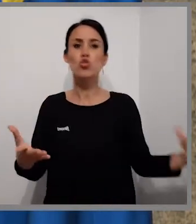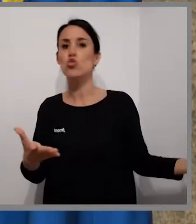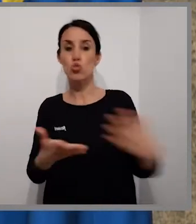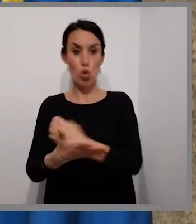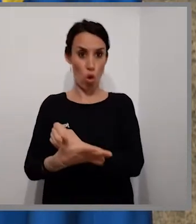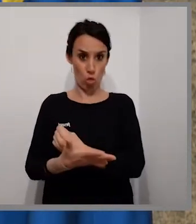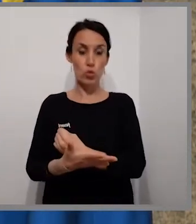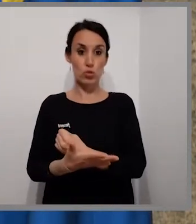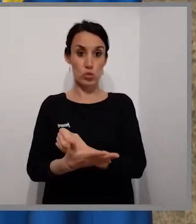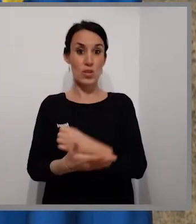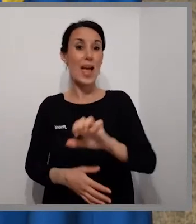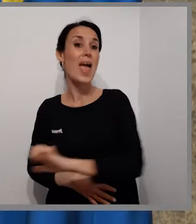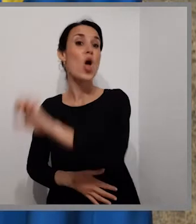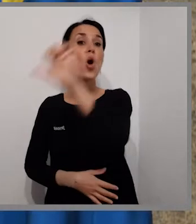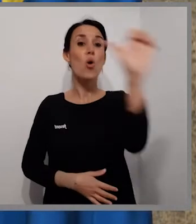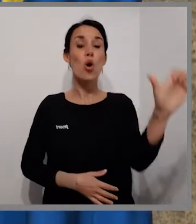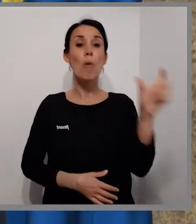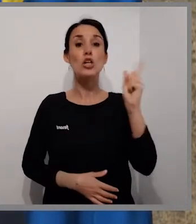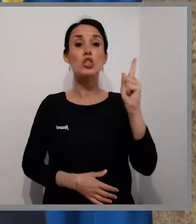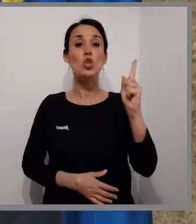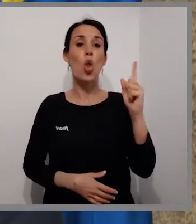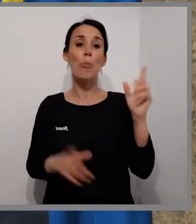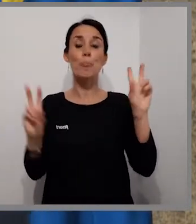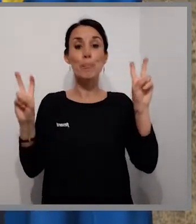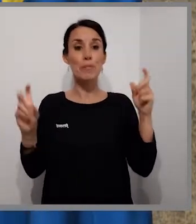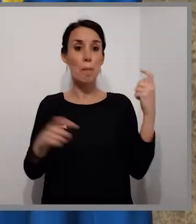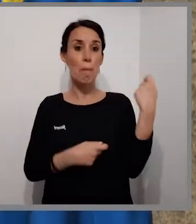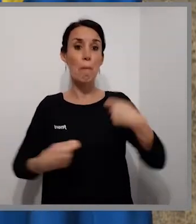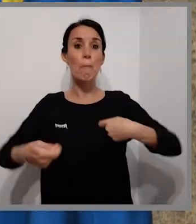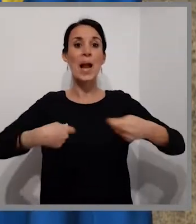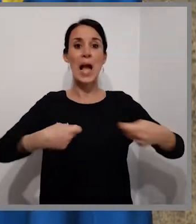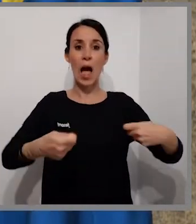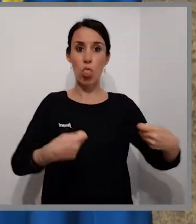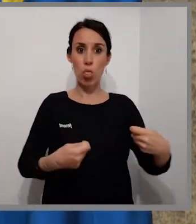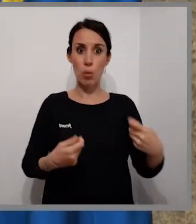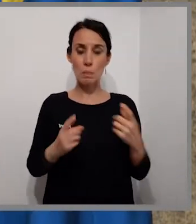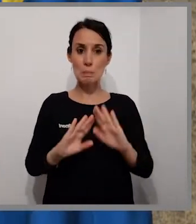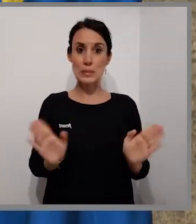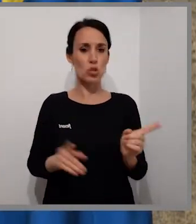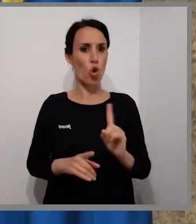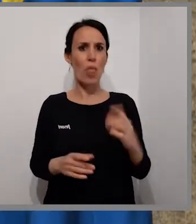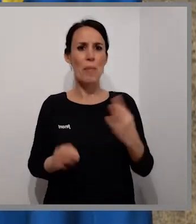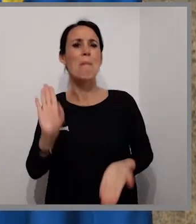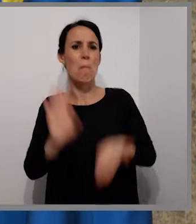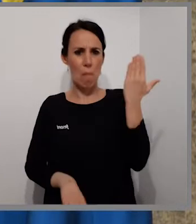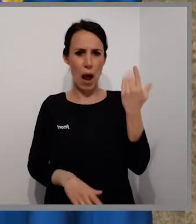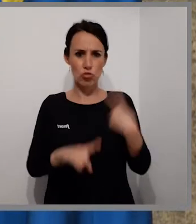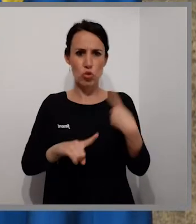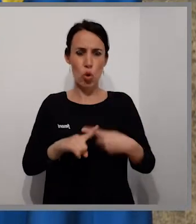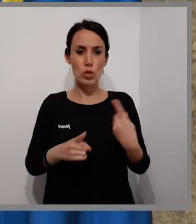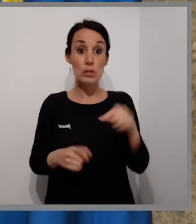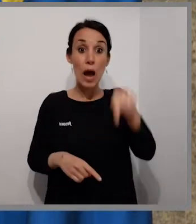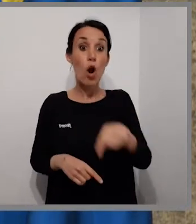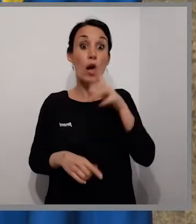ciutadans i ciutadanes. L'Europa no és només un mercat, és i ha de ser molt més que un mercat. I ara és